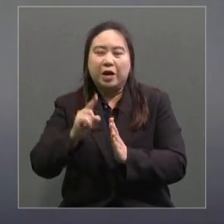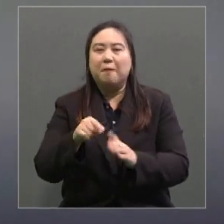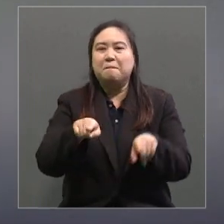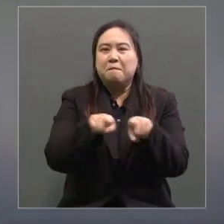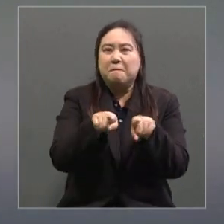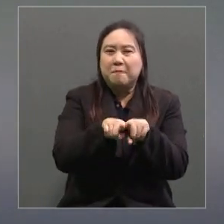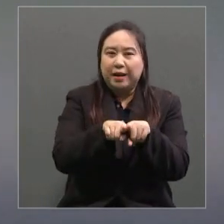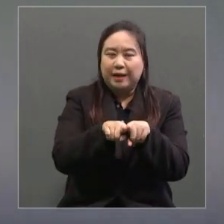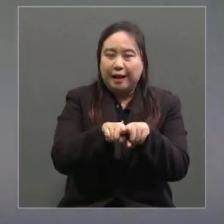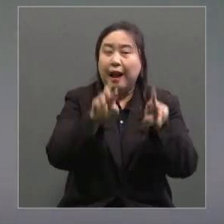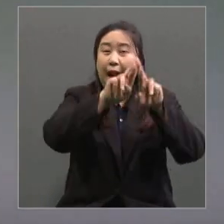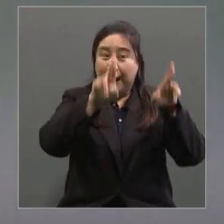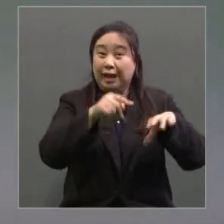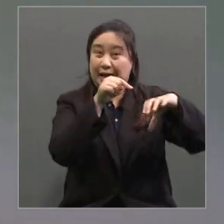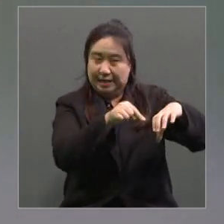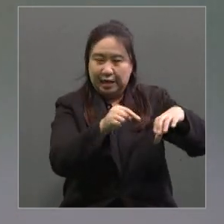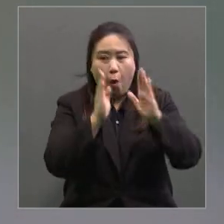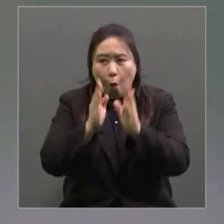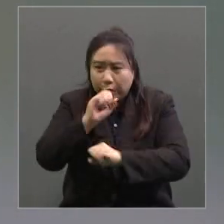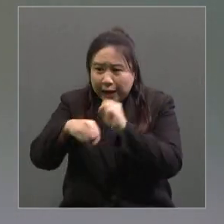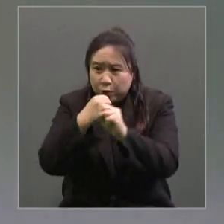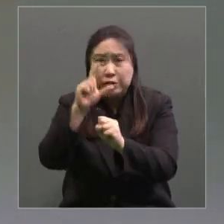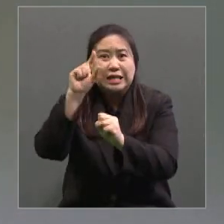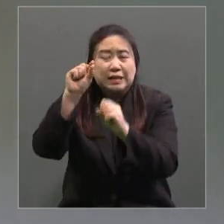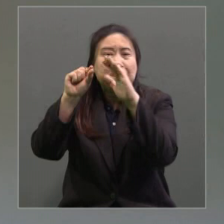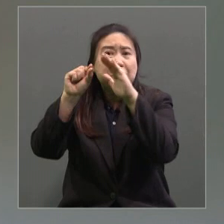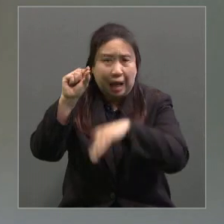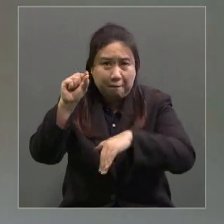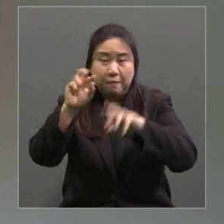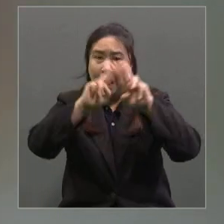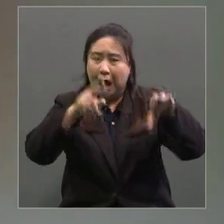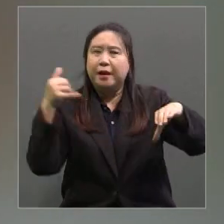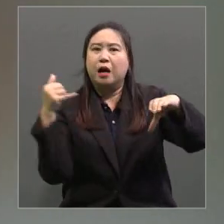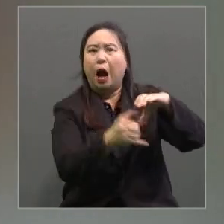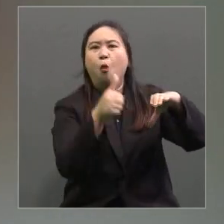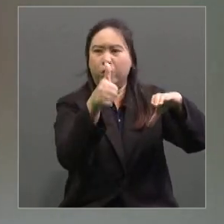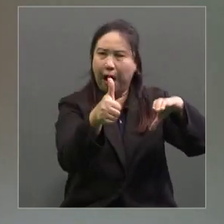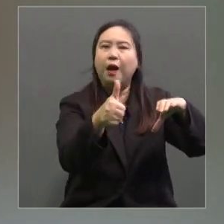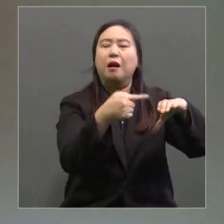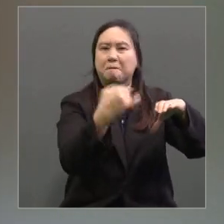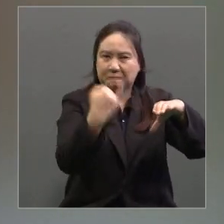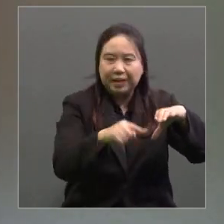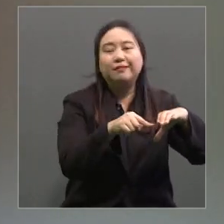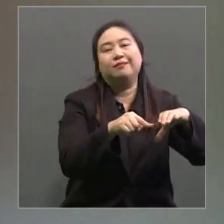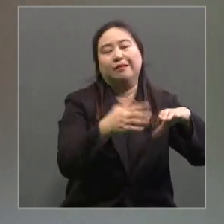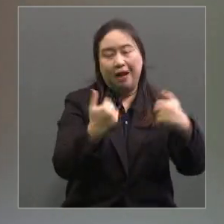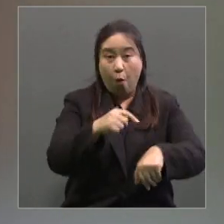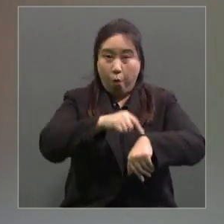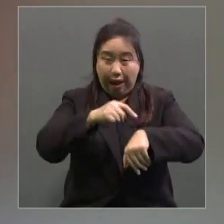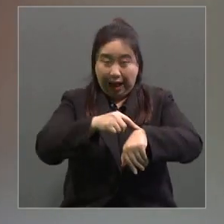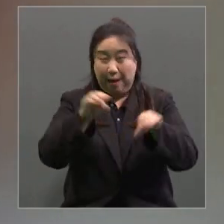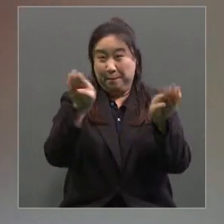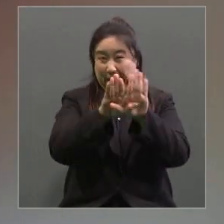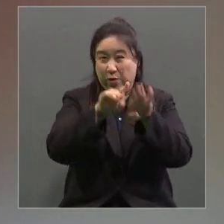อมหรือการปล่อยปละละเลยให้บุคคลอายุต่ำกว่า20ปีบริบูรณ์เข้ามาใช้บริการและเปิดสถานบันเทิงเกินเวล